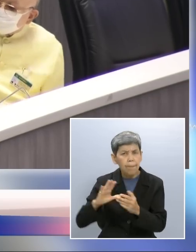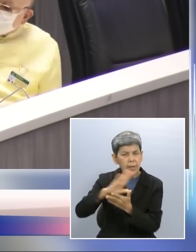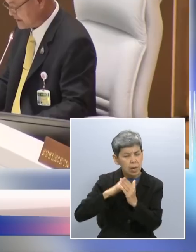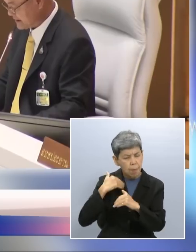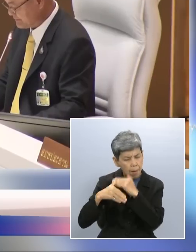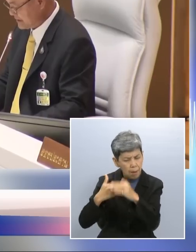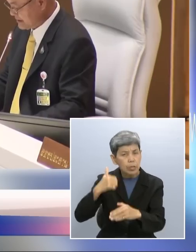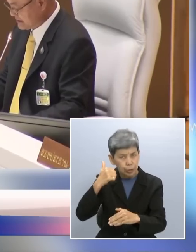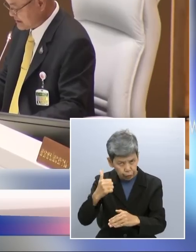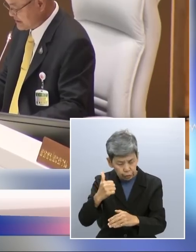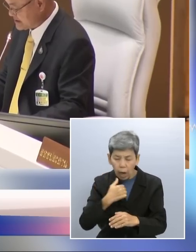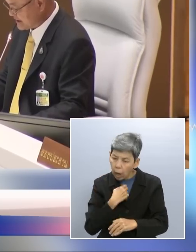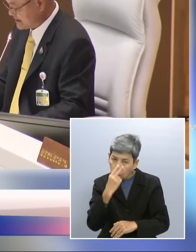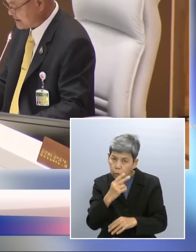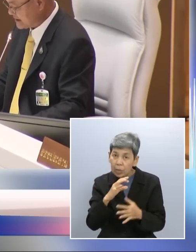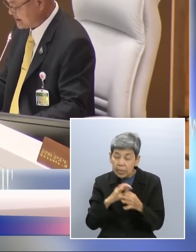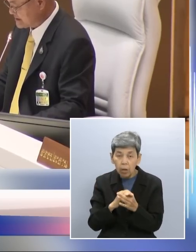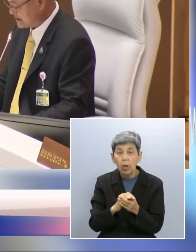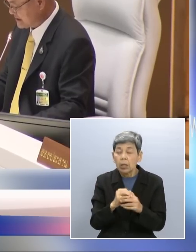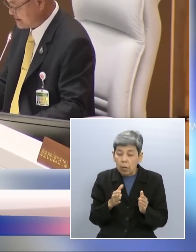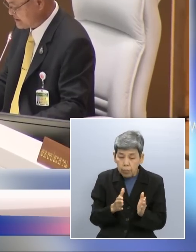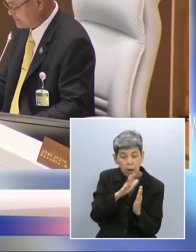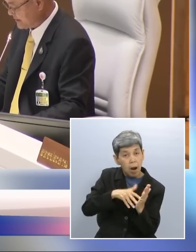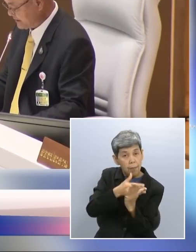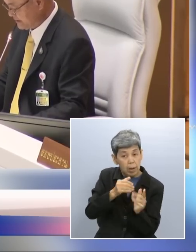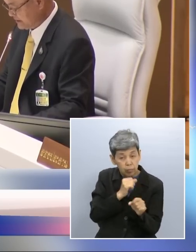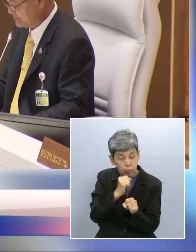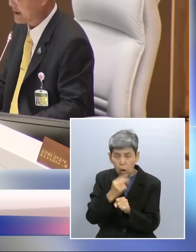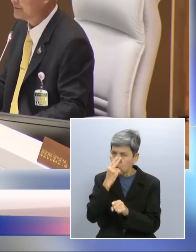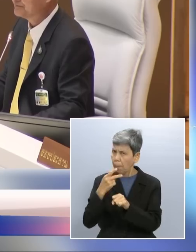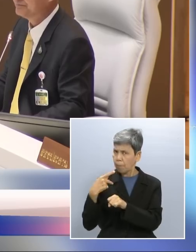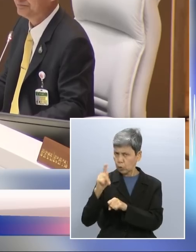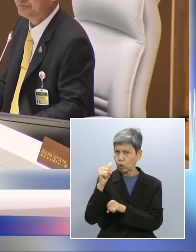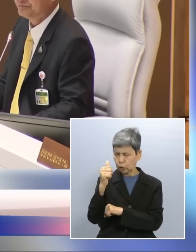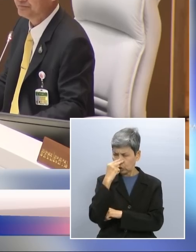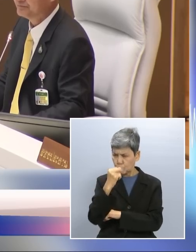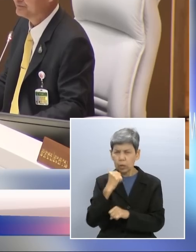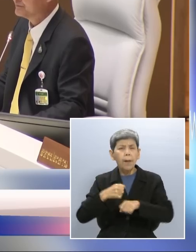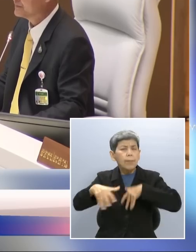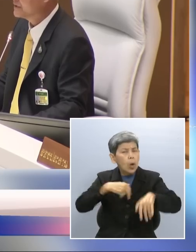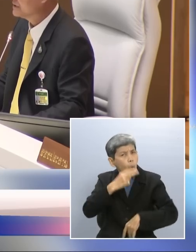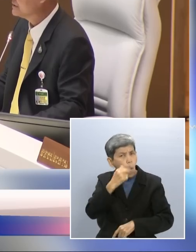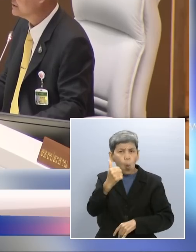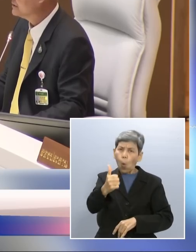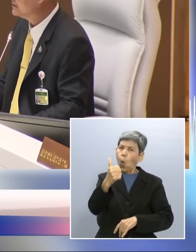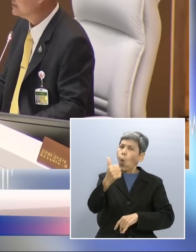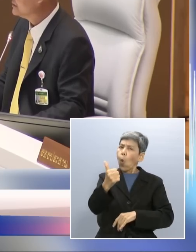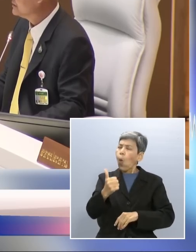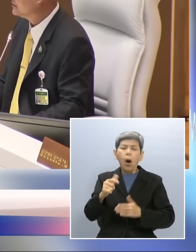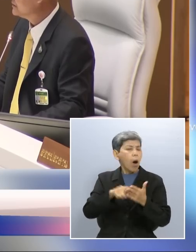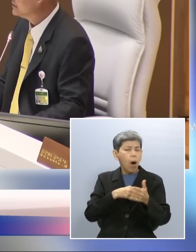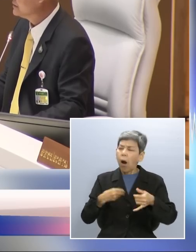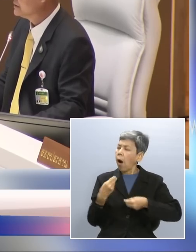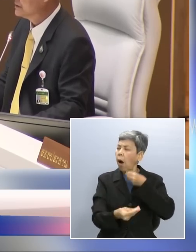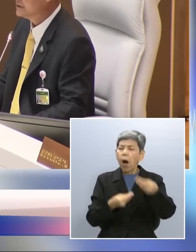นั่นก็คือเรื่องนโยบายต่างๆที่เป็นประโยชน์ที่ประชาชนเขาเห็นด้วยแล้วเขาก็ลงความเห็น